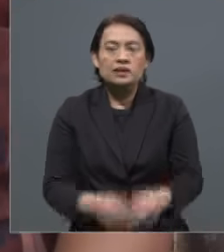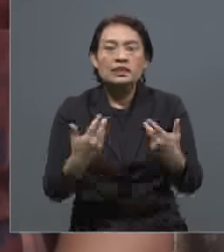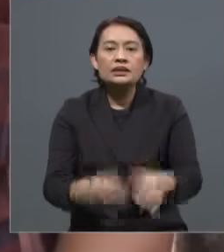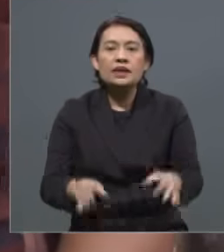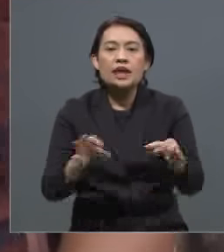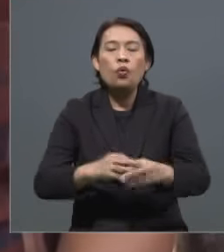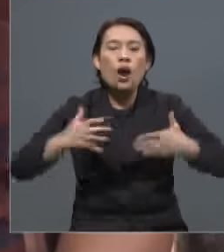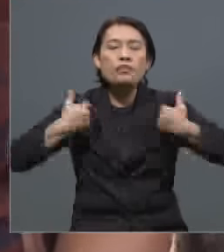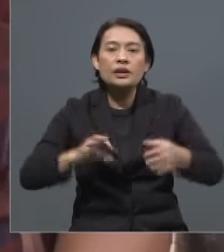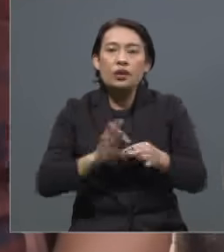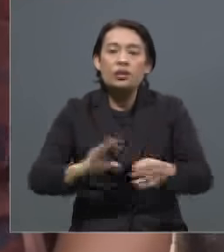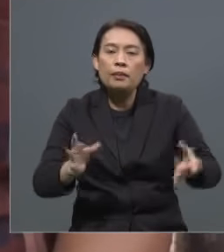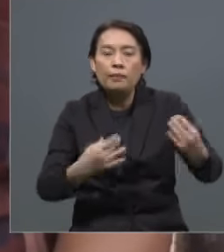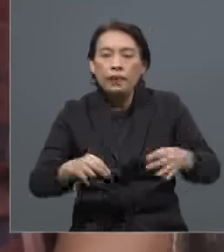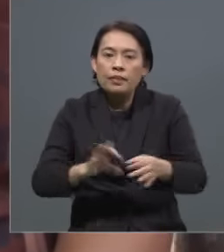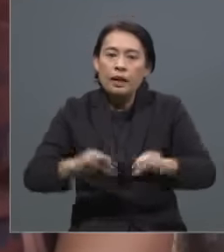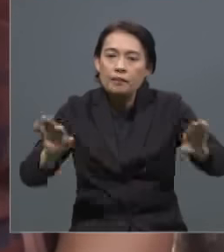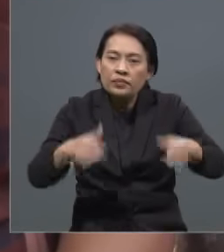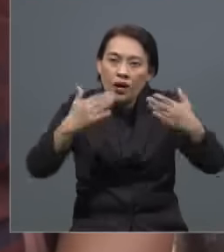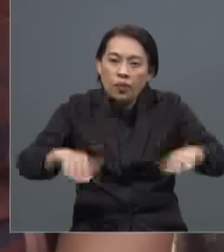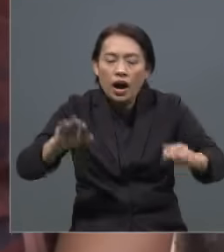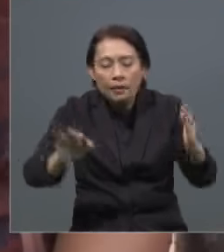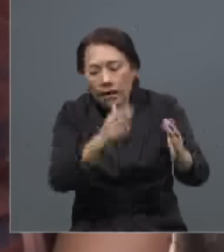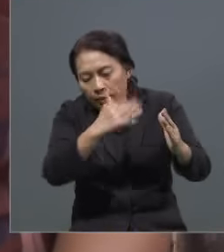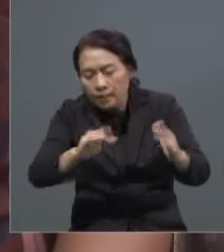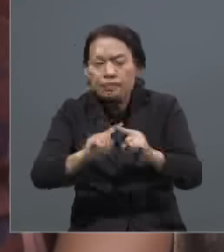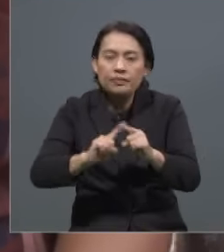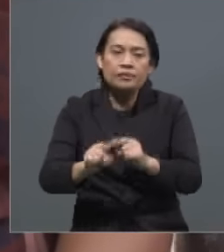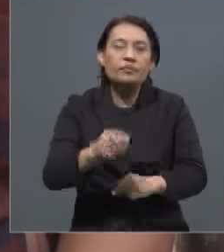จครับจังหวะเล้าใจมากๆเลยครับ